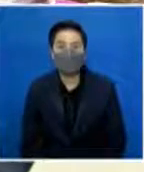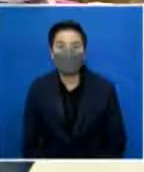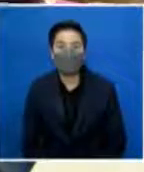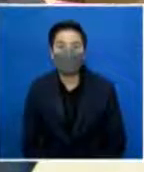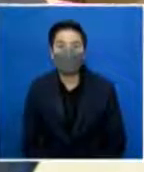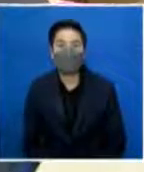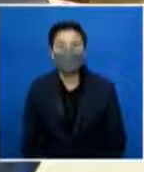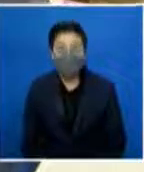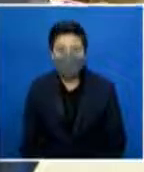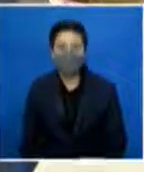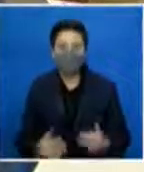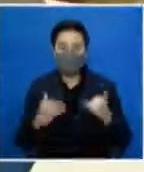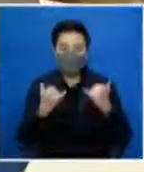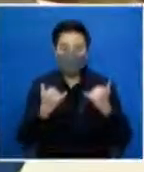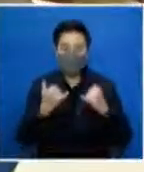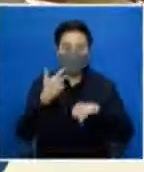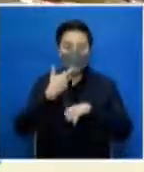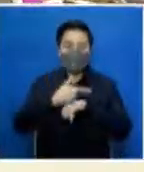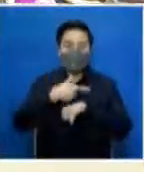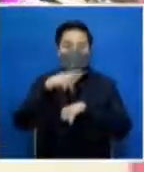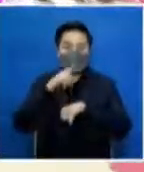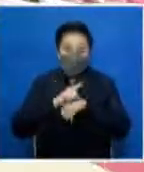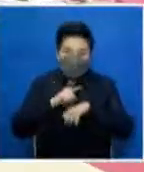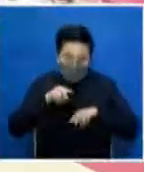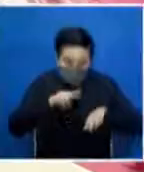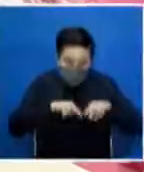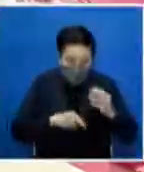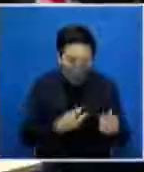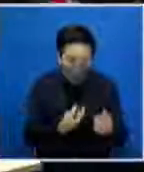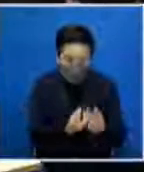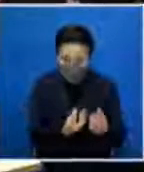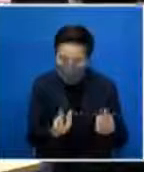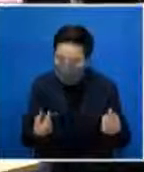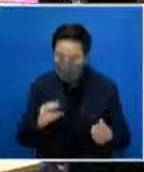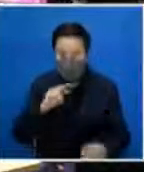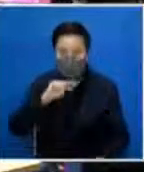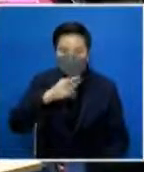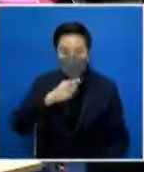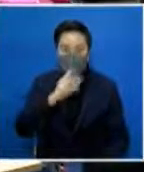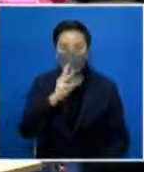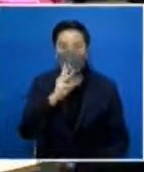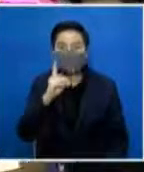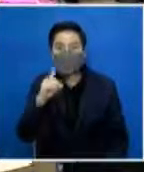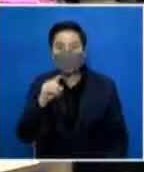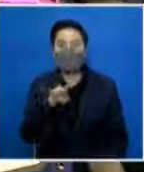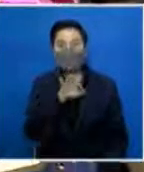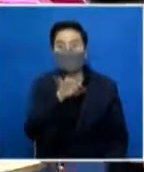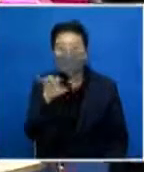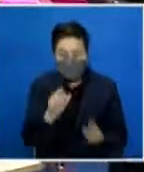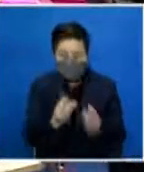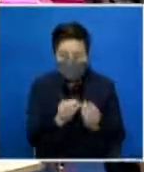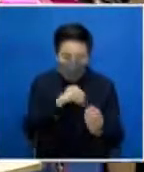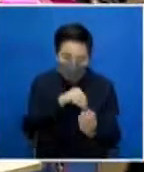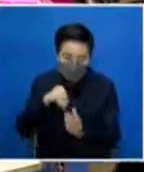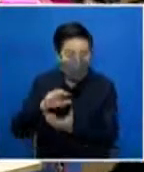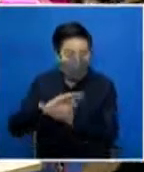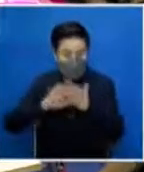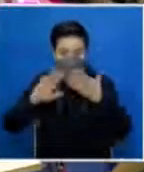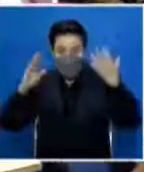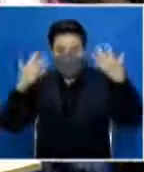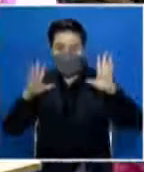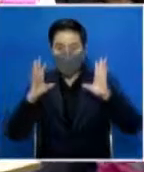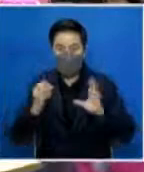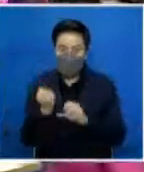และในขณะนี้นะคะประธานกรรมการได้ทำการตรวจสอบลูกบอลแสดงงวดและหมวดอักษรและพนักงานได้บรรจุลูกบอลเรียบร้อยแล้วค่ะ